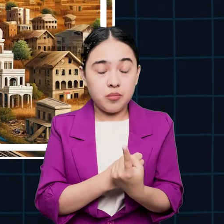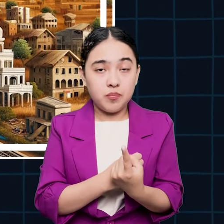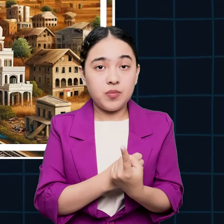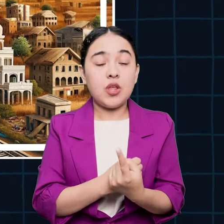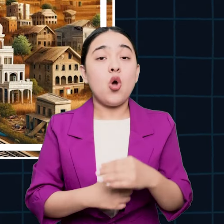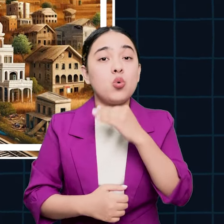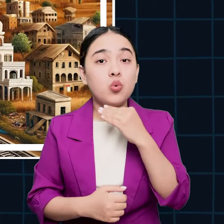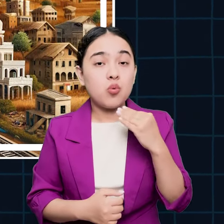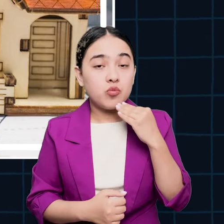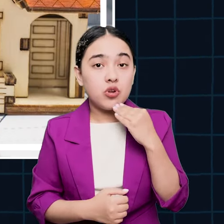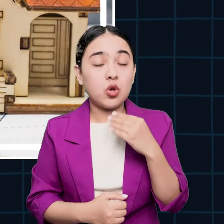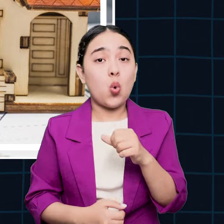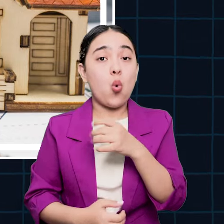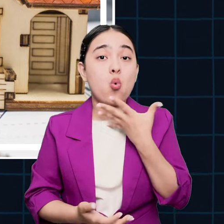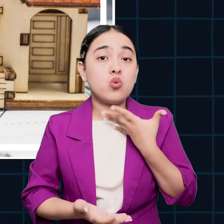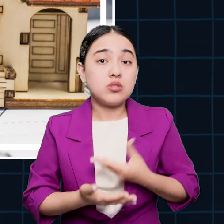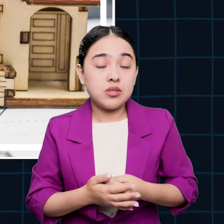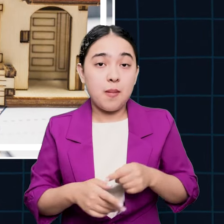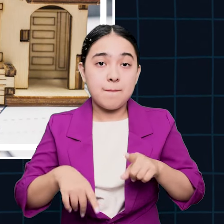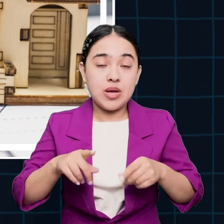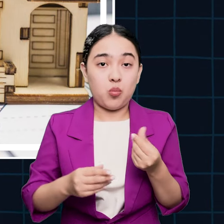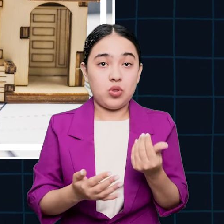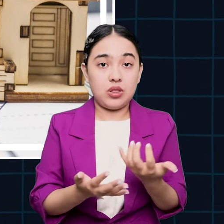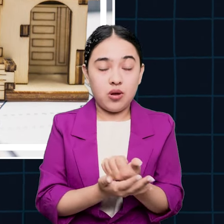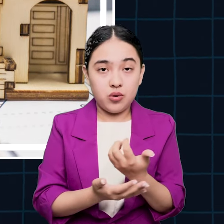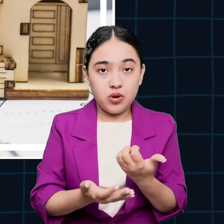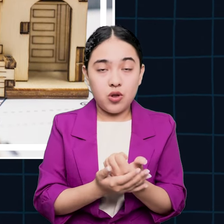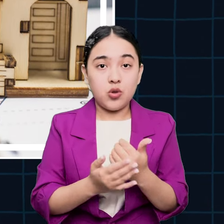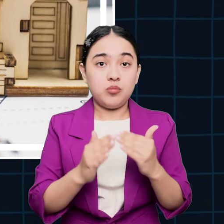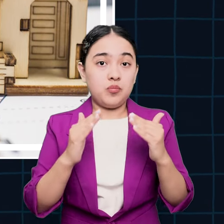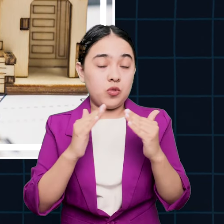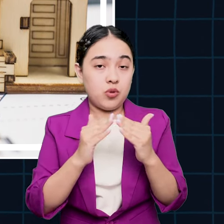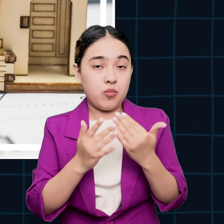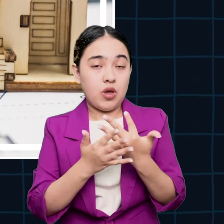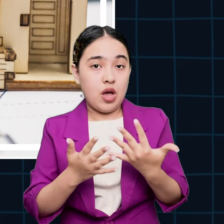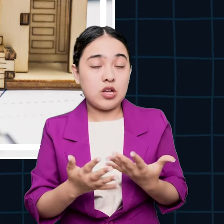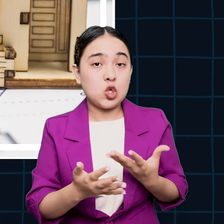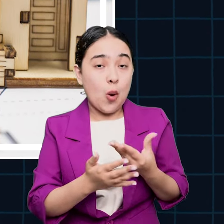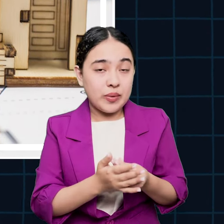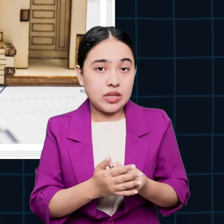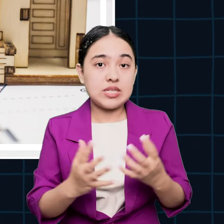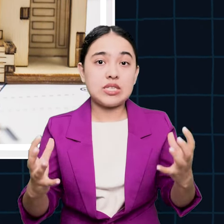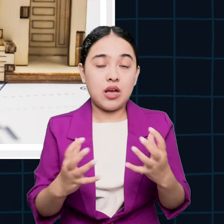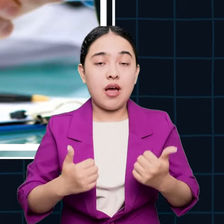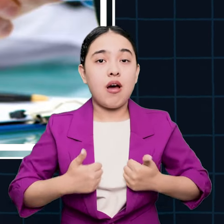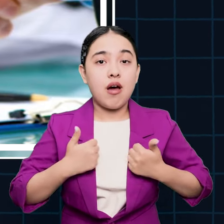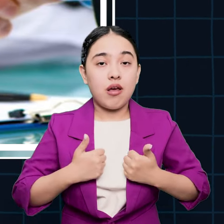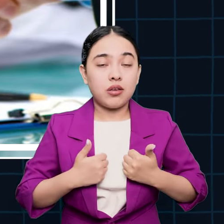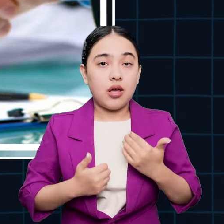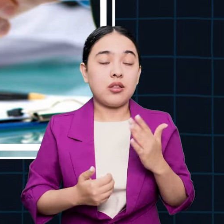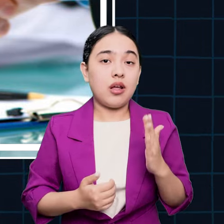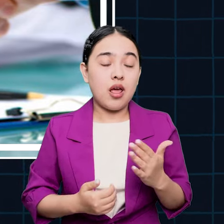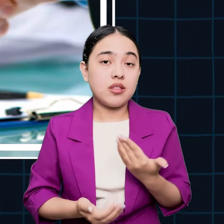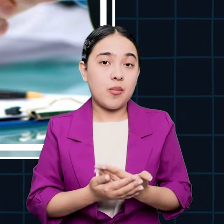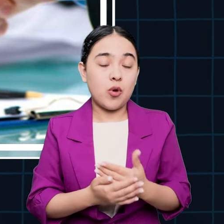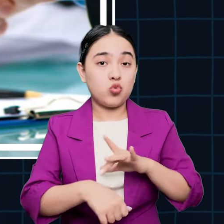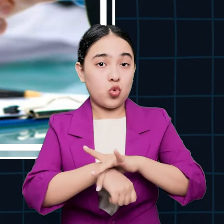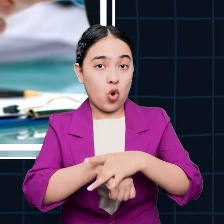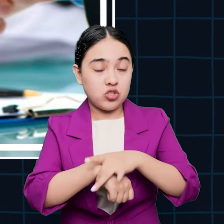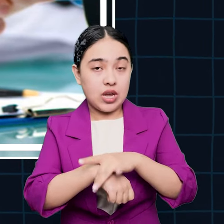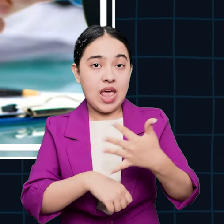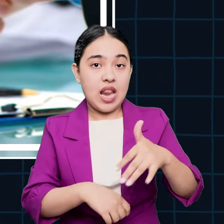Ya'ni ko'pchilik o'zini ba'zi bir daromadlarini ko'chmas mulk hisobida saqlashga harakat qiladi. Ya'ni